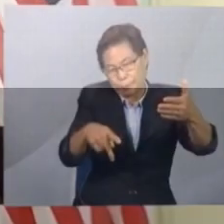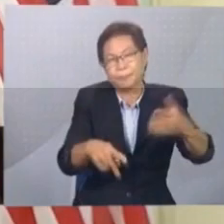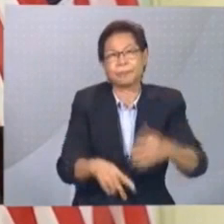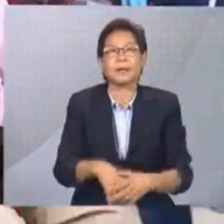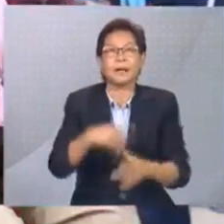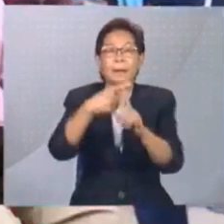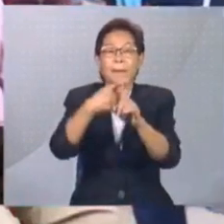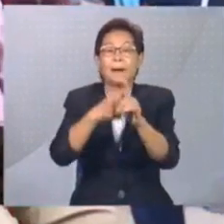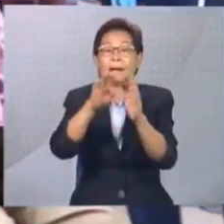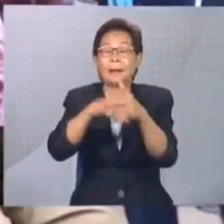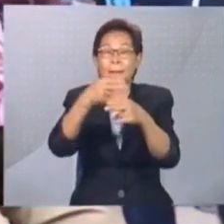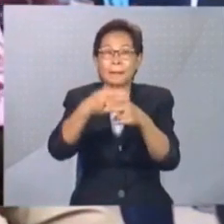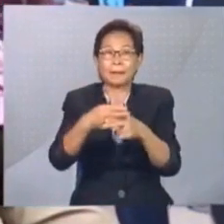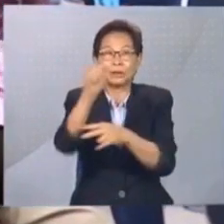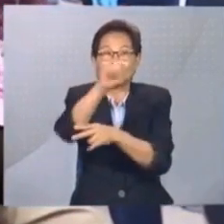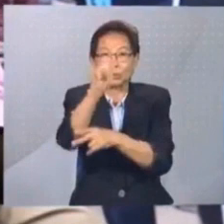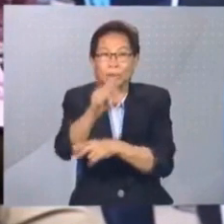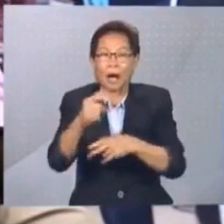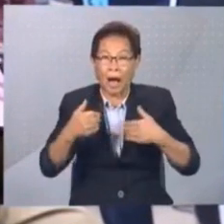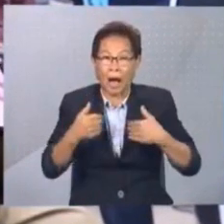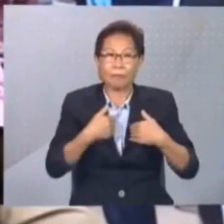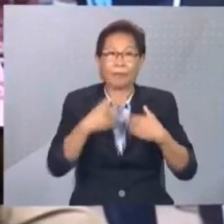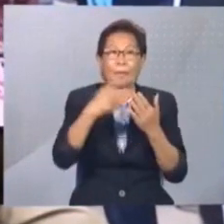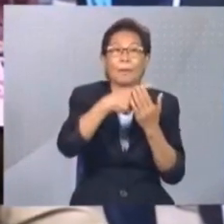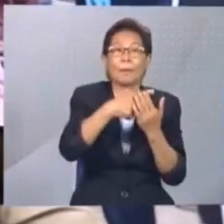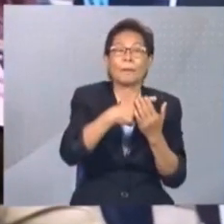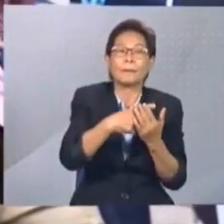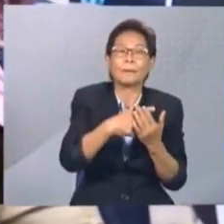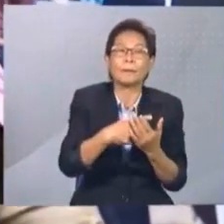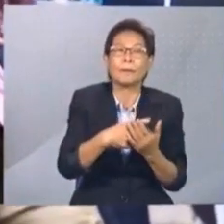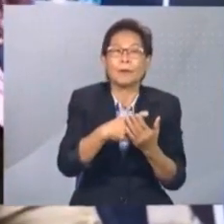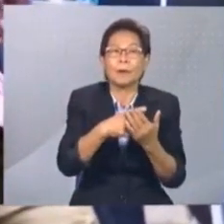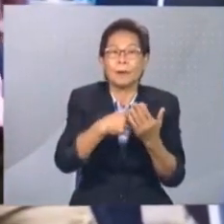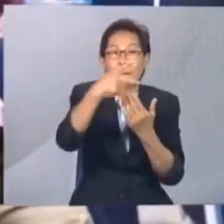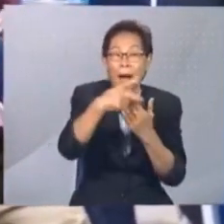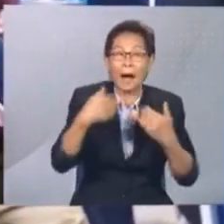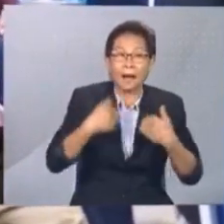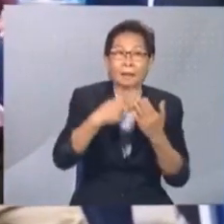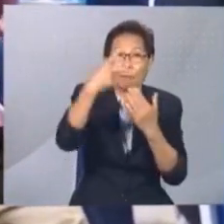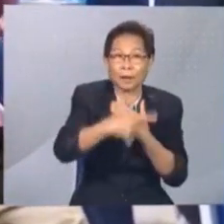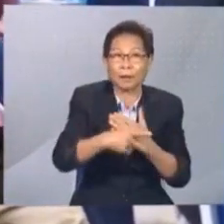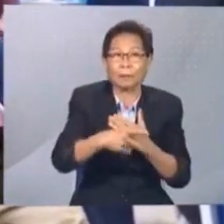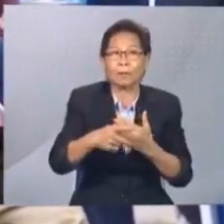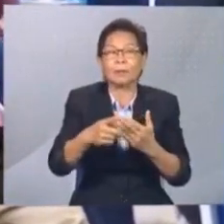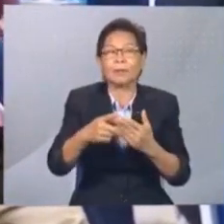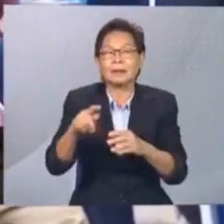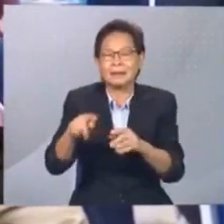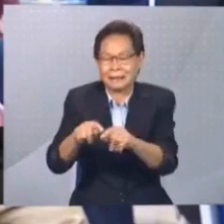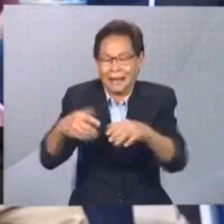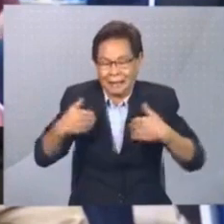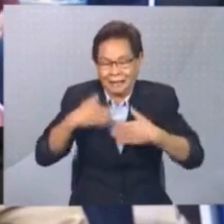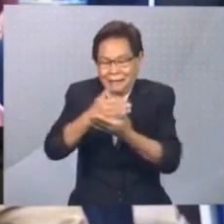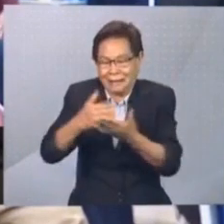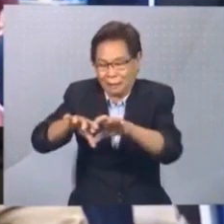Saya Fauzia dari Bernama. Soalan saya, terdapat inisiatif dari pihak komuniti sempat menubuhkan pasukan kawalan sendiri bagi memastikan PKP di kawasan